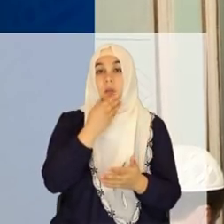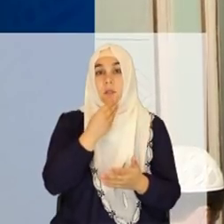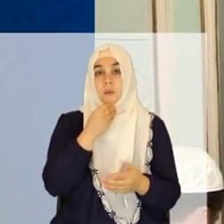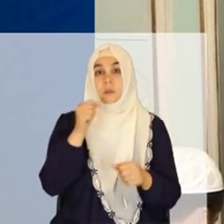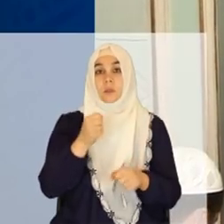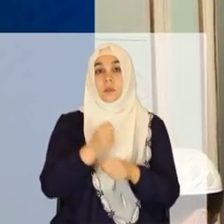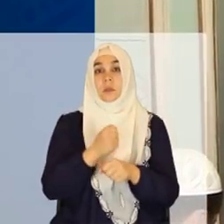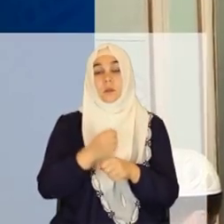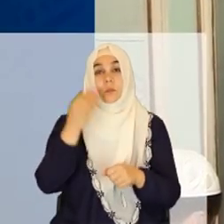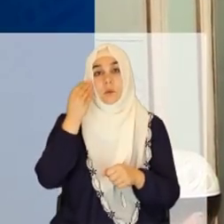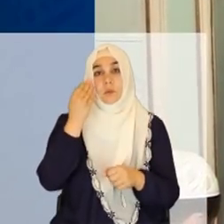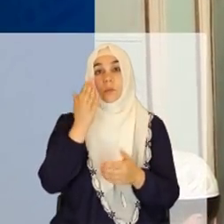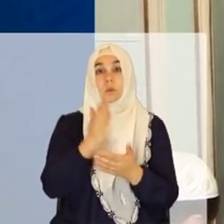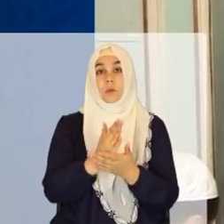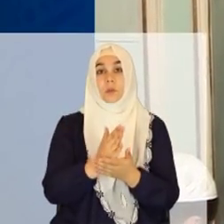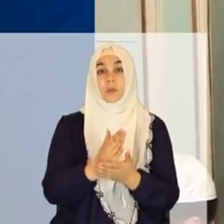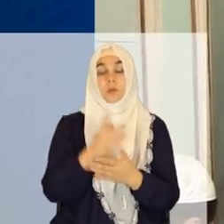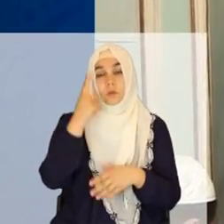ekanligini tushunib yetishimizga.